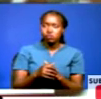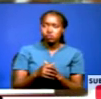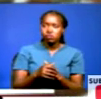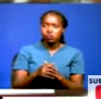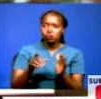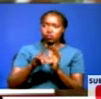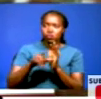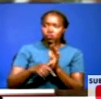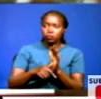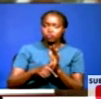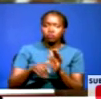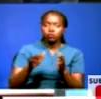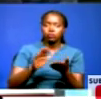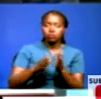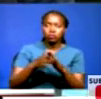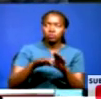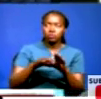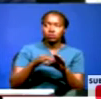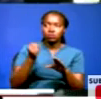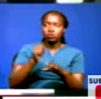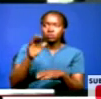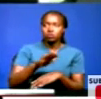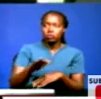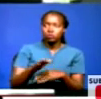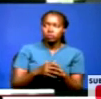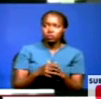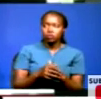Baadaye wanakuwa wanachama wa bunge hilo la 5.